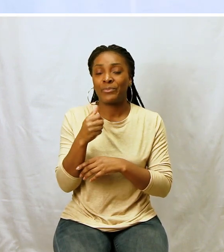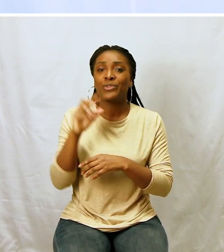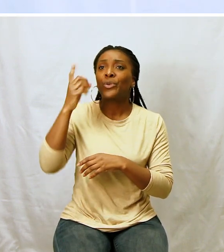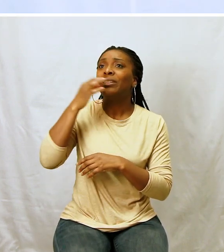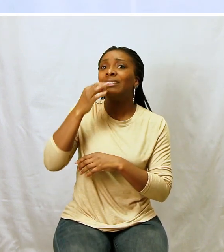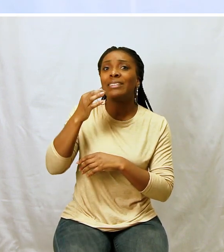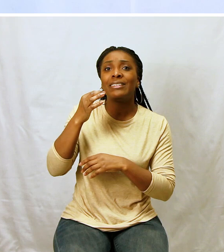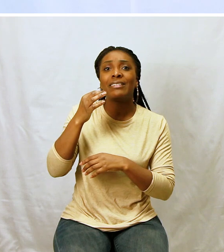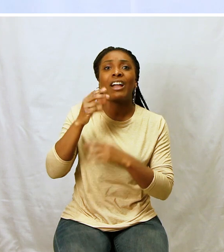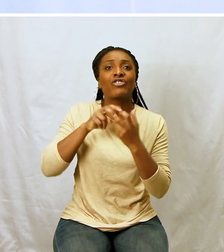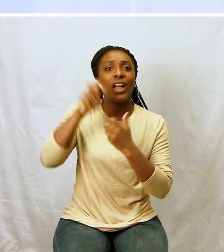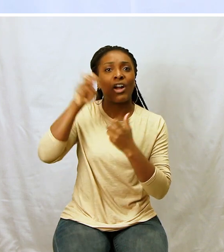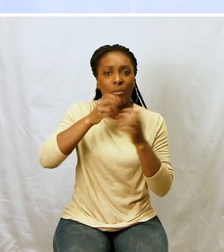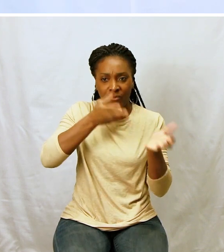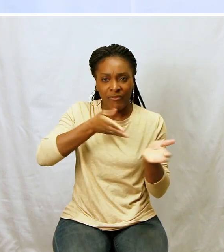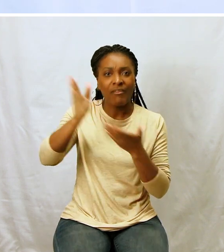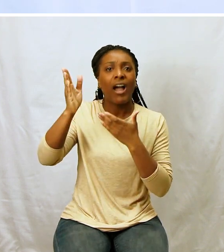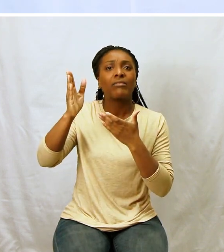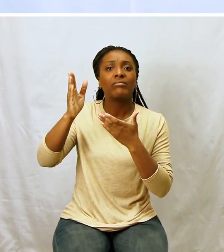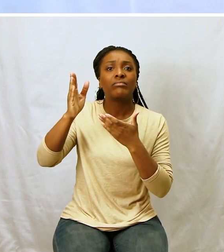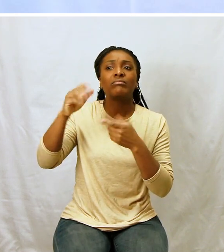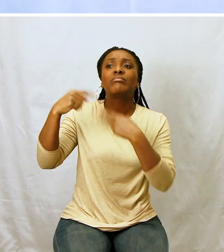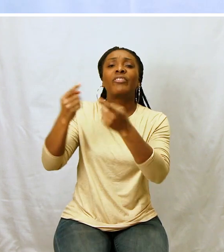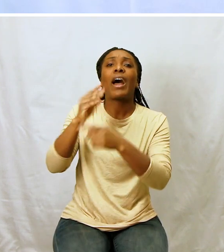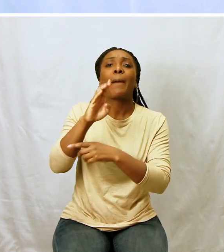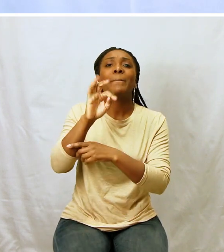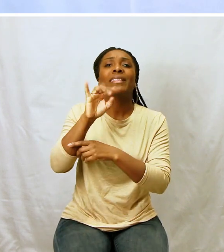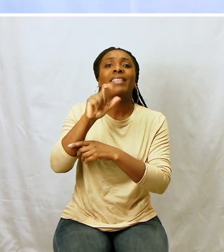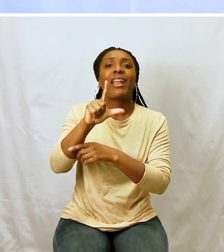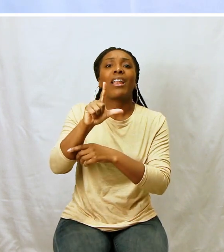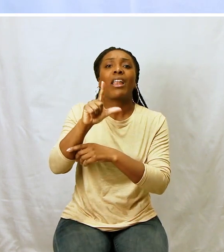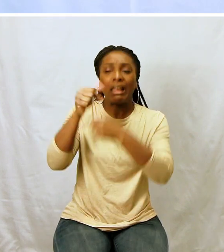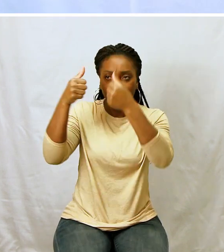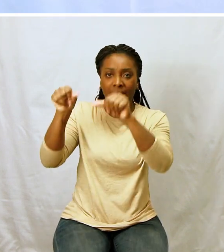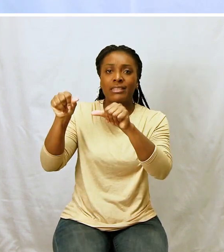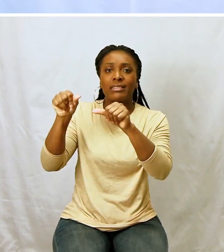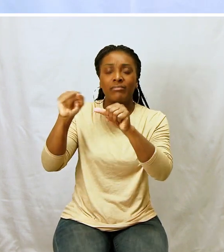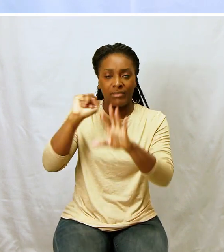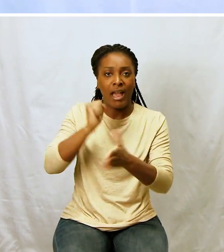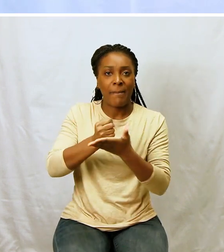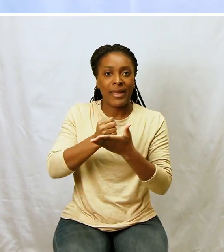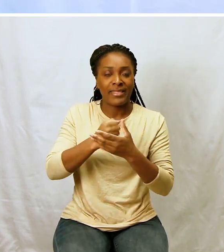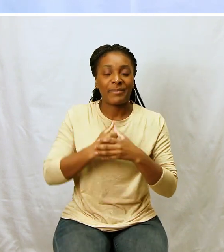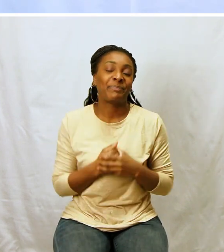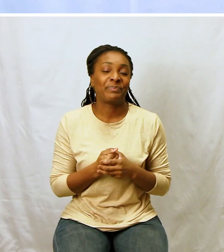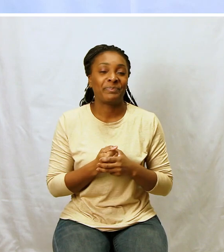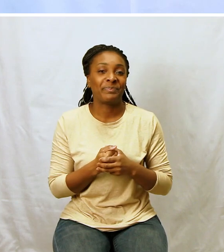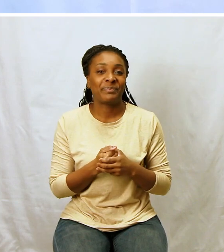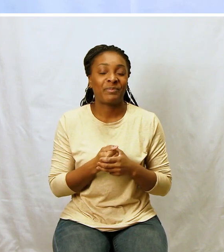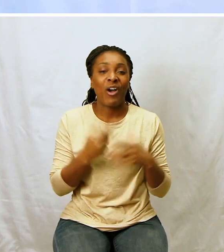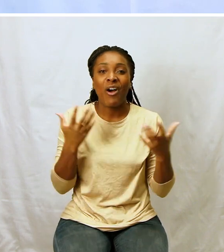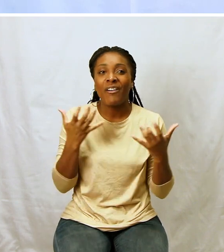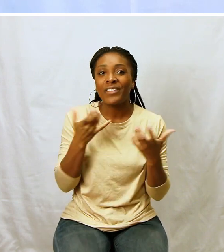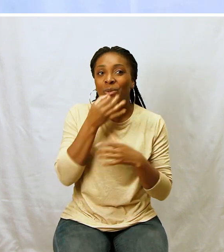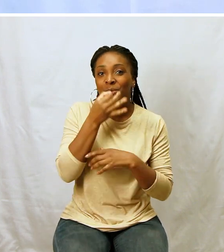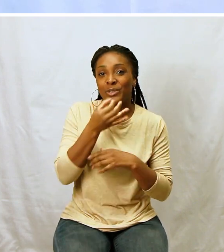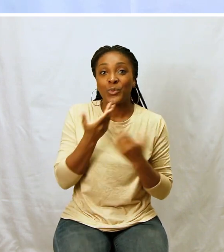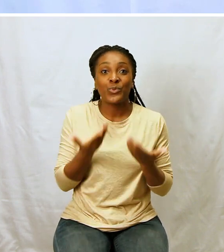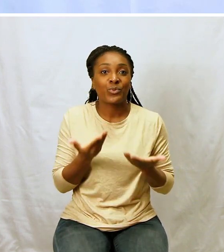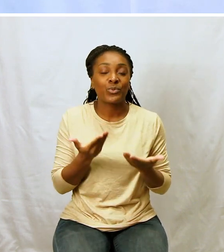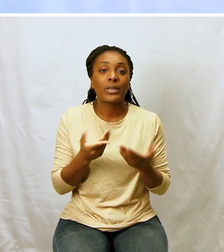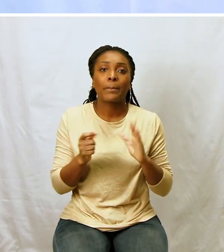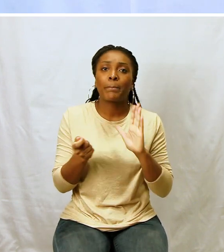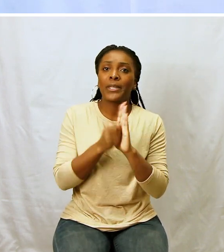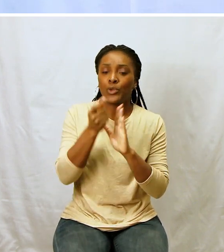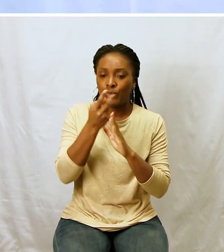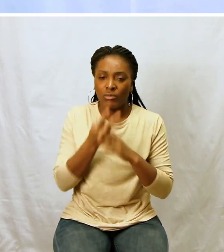Jacob, lève-toi, monte à Bethel et demeure-y. Amen. Aujourd'hui, j'aimerais te dire que, quand on se